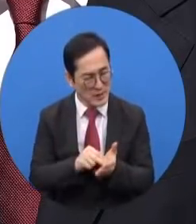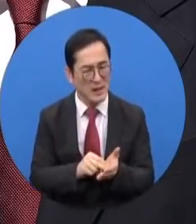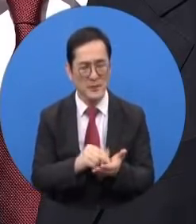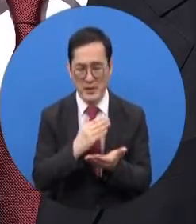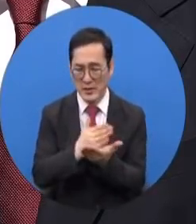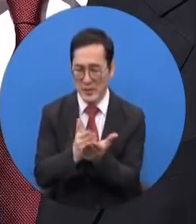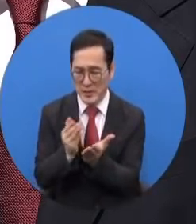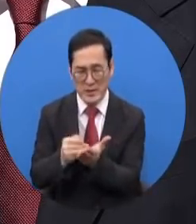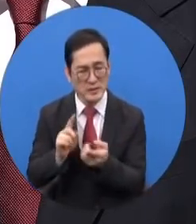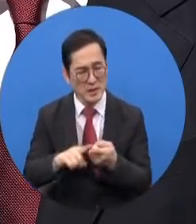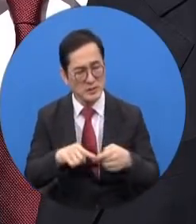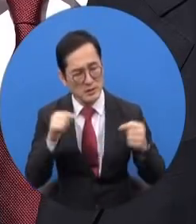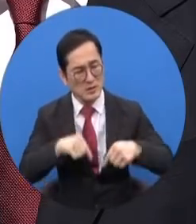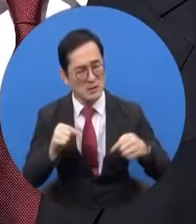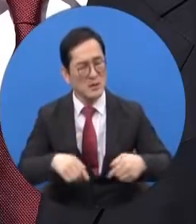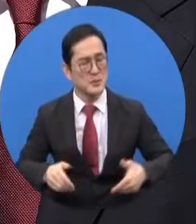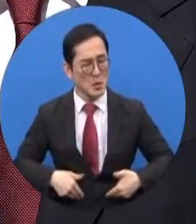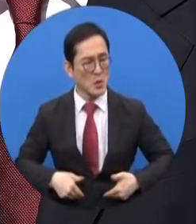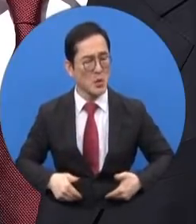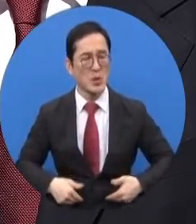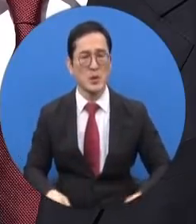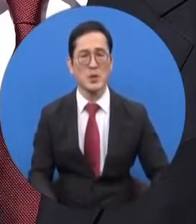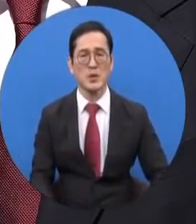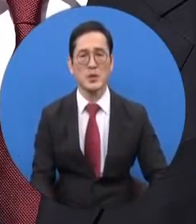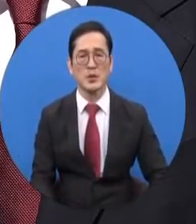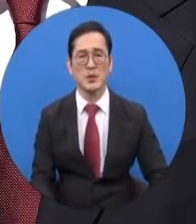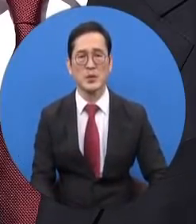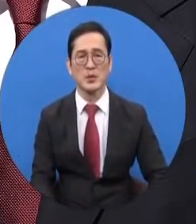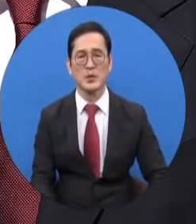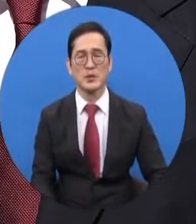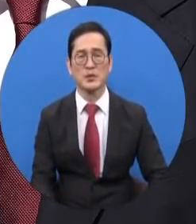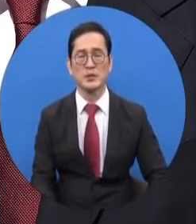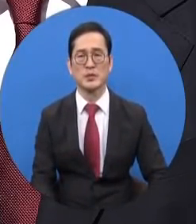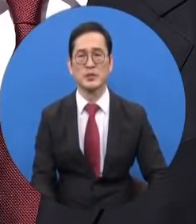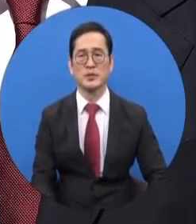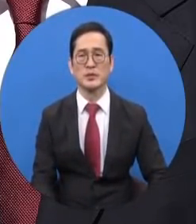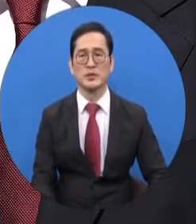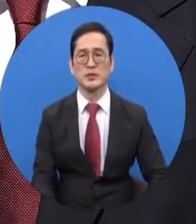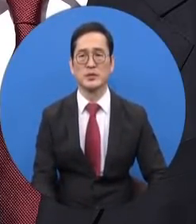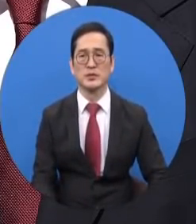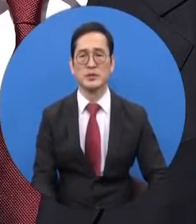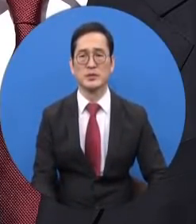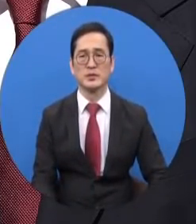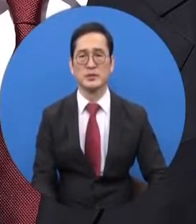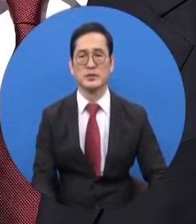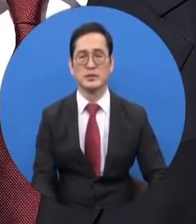의제를 정해서 대통령의 입장을 전달해달라. 이건 덕담 나눌 자리면 뭐하러 만나냐.